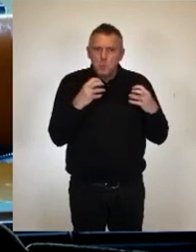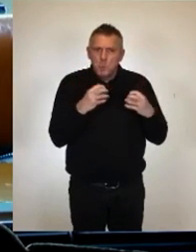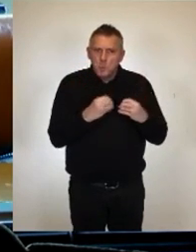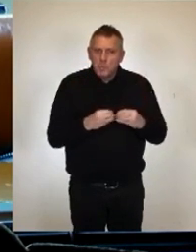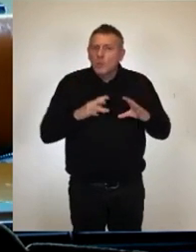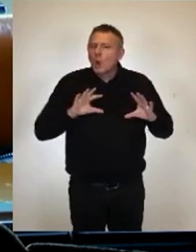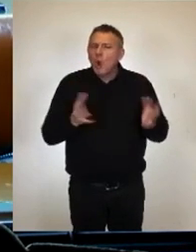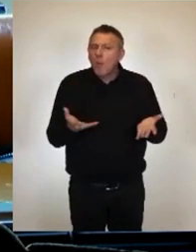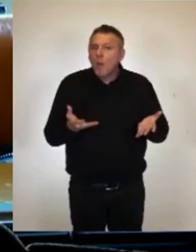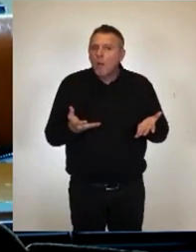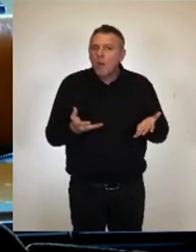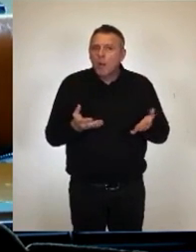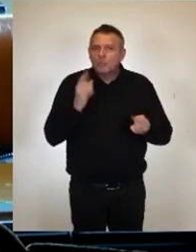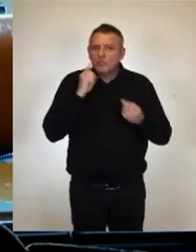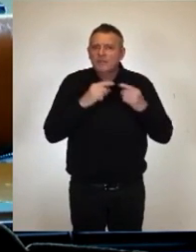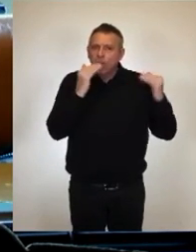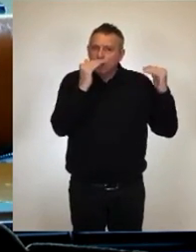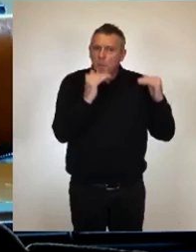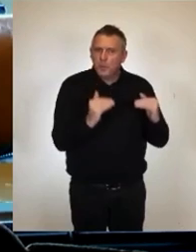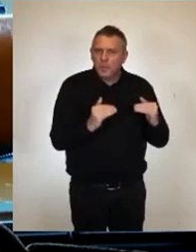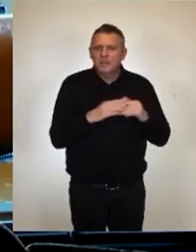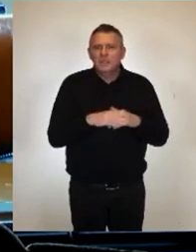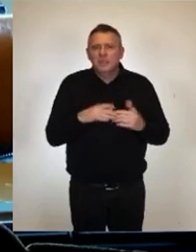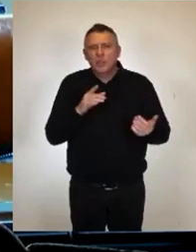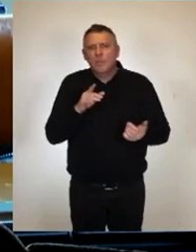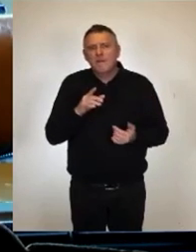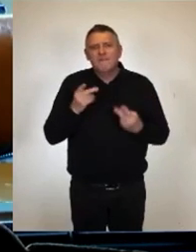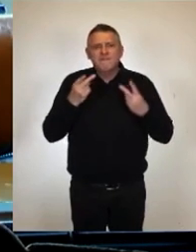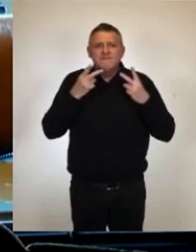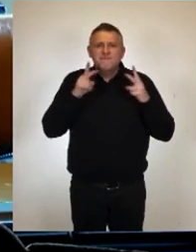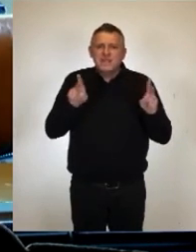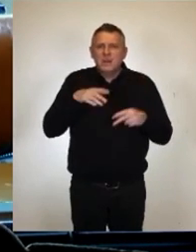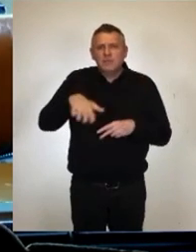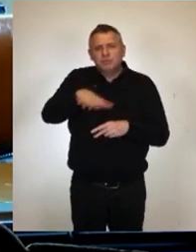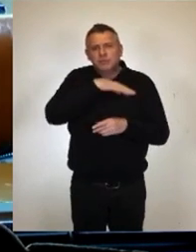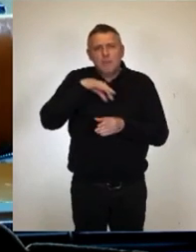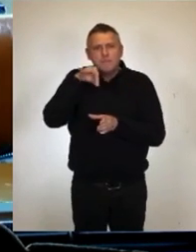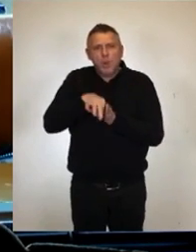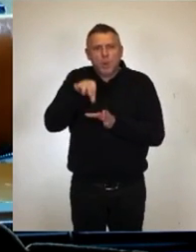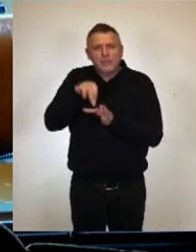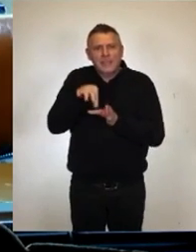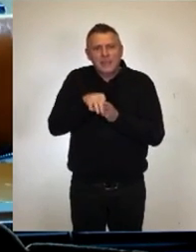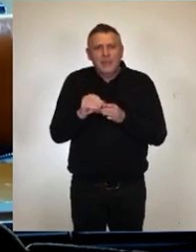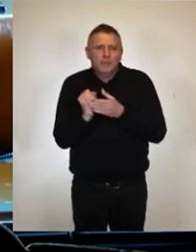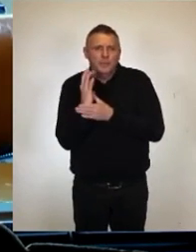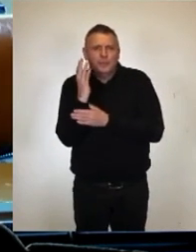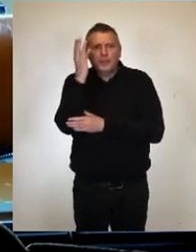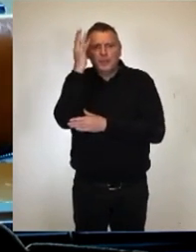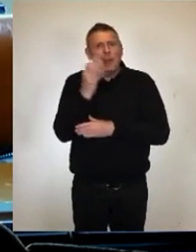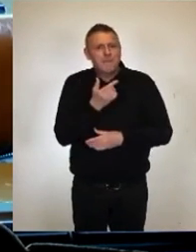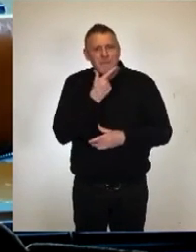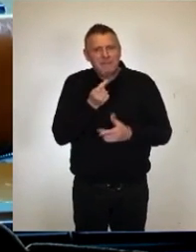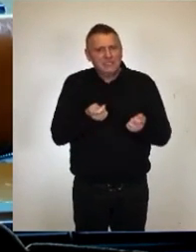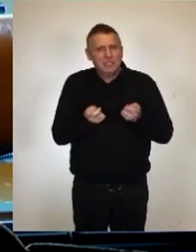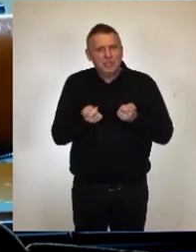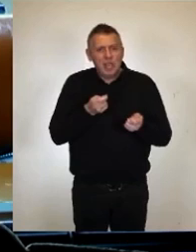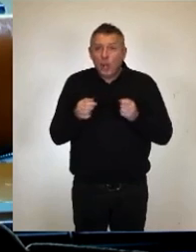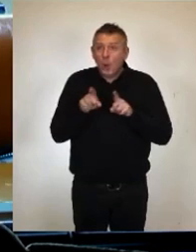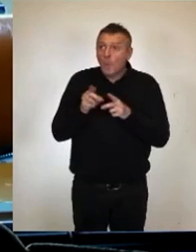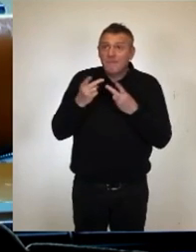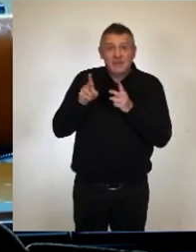Donc, naturelles, naturées, renaturer la ville, planter. On voit que c'est pas si simple et que ça peut poser des problèmes, à l'instar de la ville de